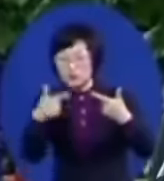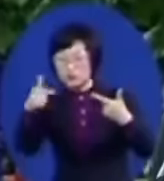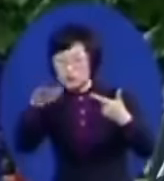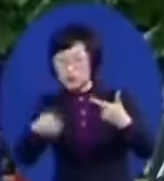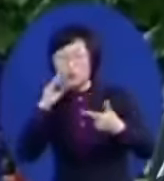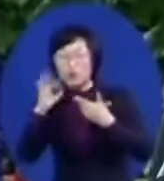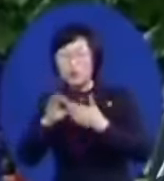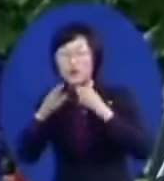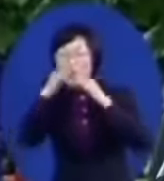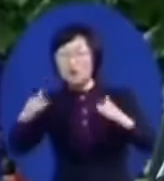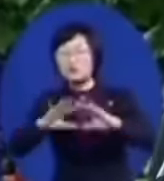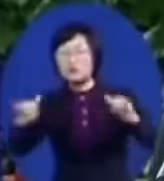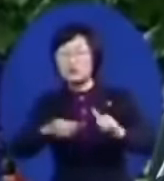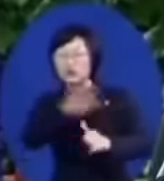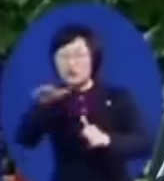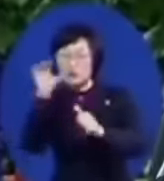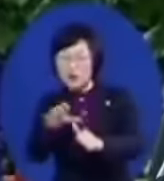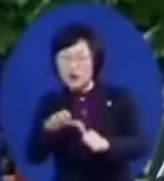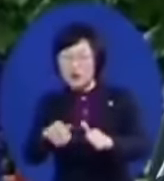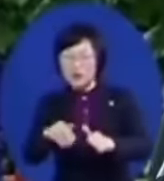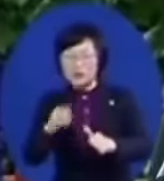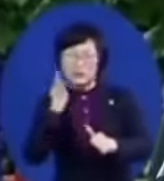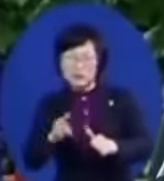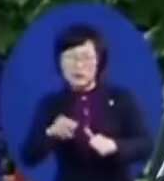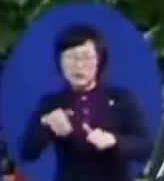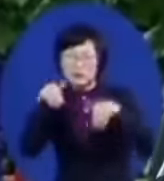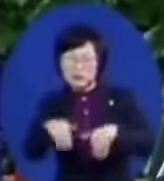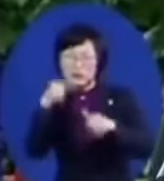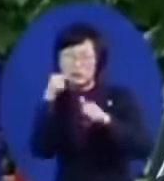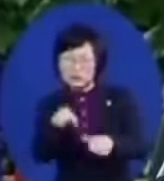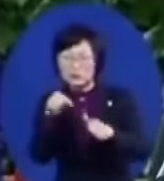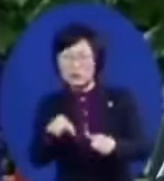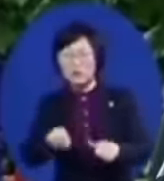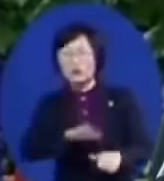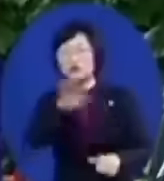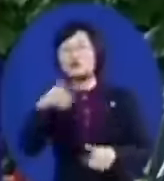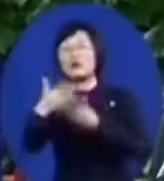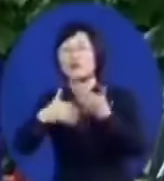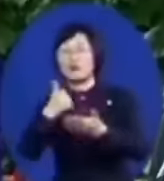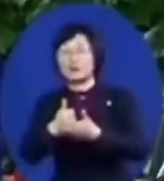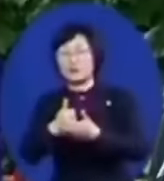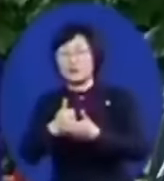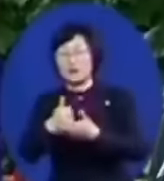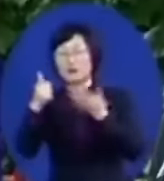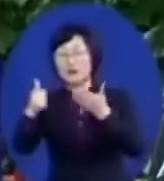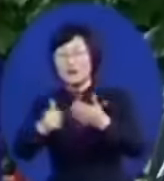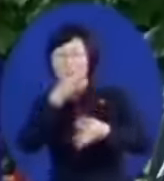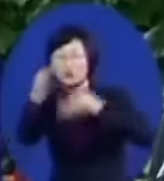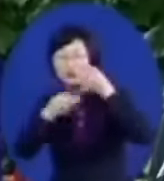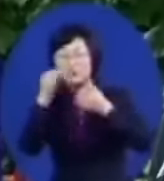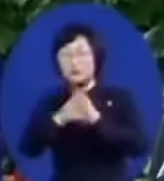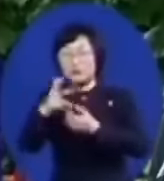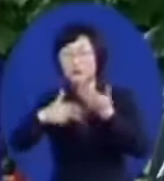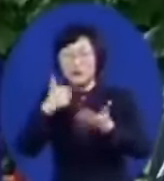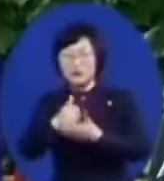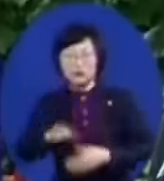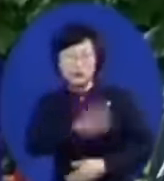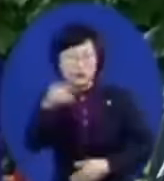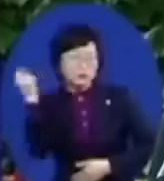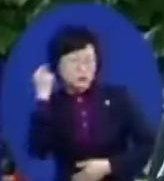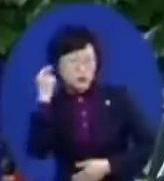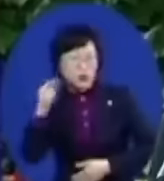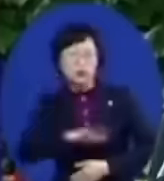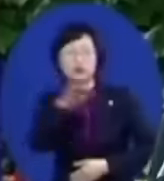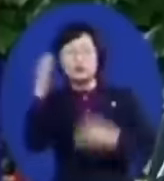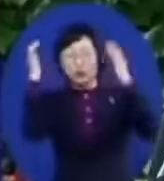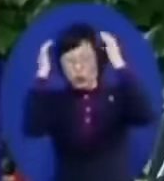우리를 괴롭히며 우리에게 중노동을 시키므로 우리가 우리 조상의 하나님 야훼께 부르짖었더니 야훼께서 우리 음성을 들으시고 우리의